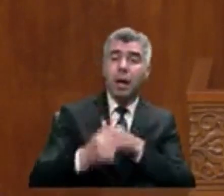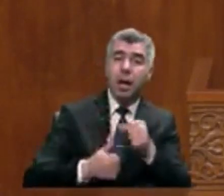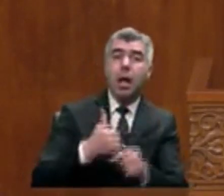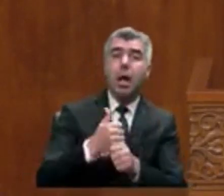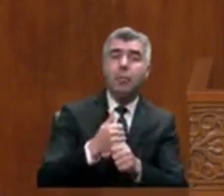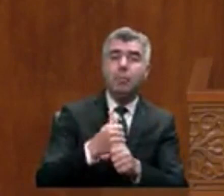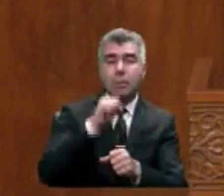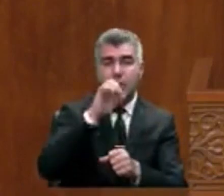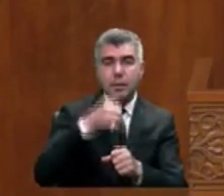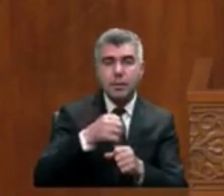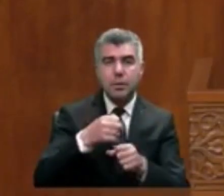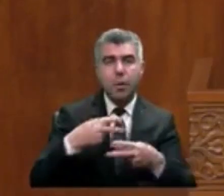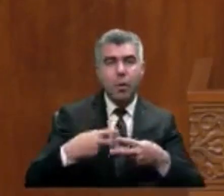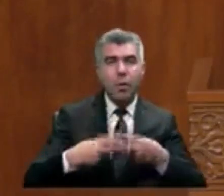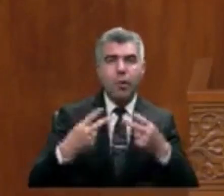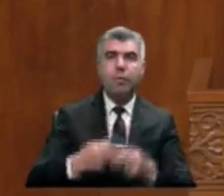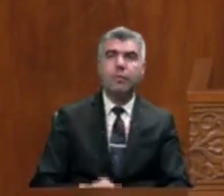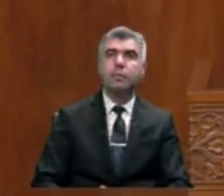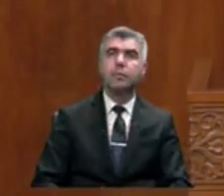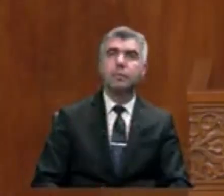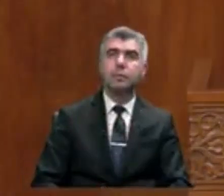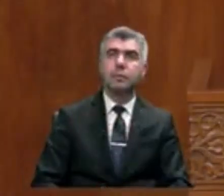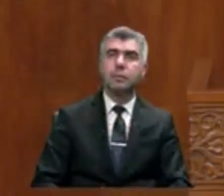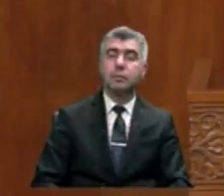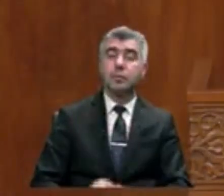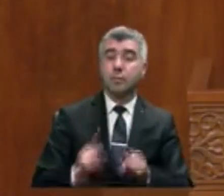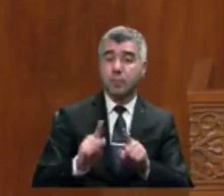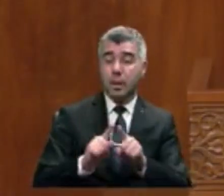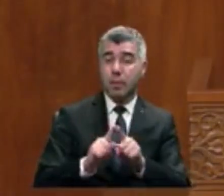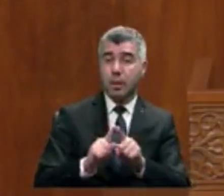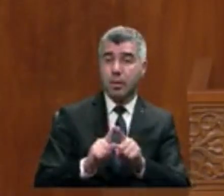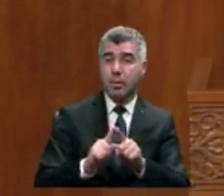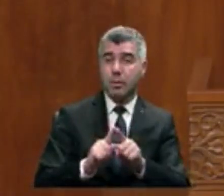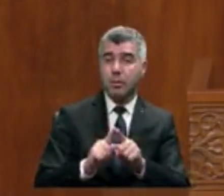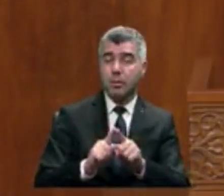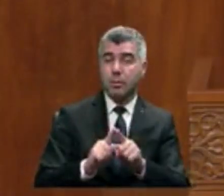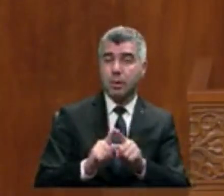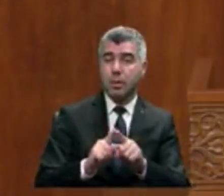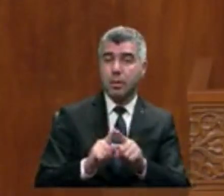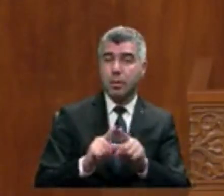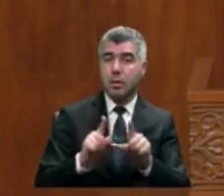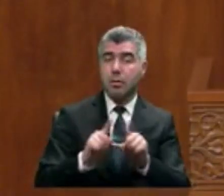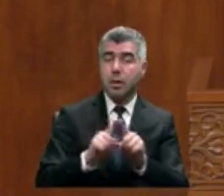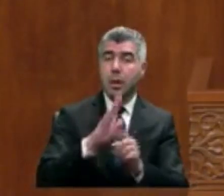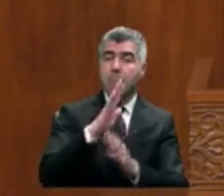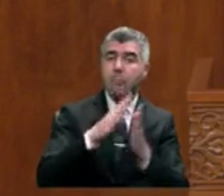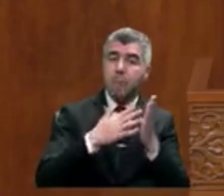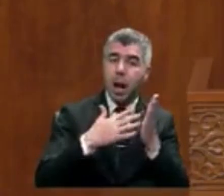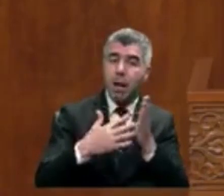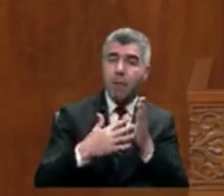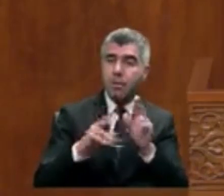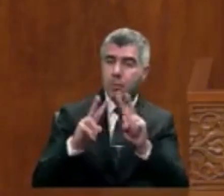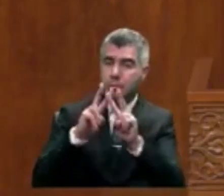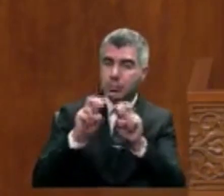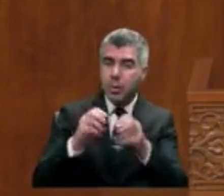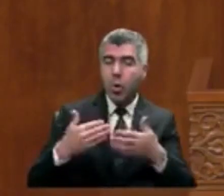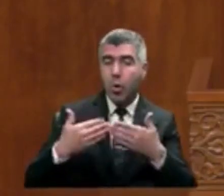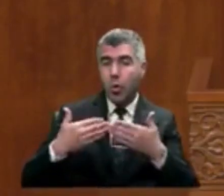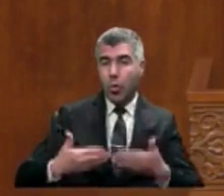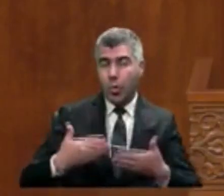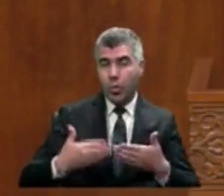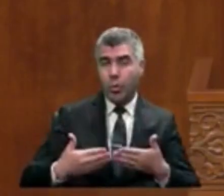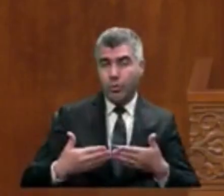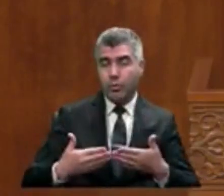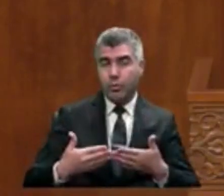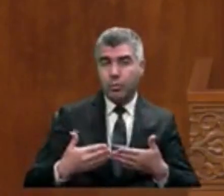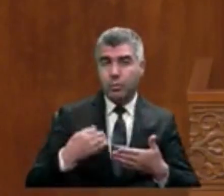الاطروحه وتخيلوا معيا بان الانسان خ خ البرنامج ديال البحث العلمي اليوم